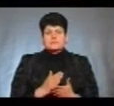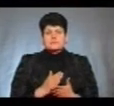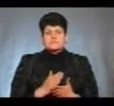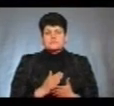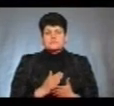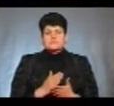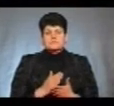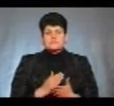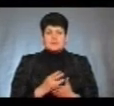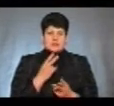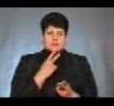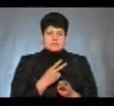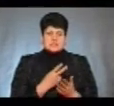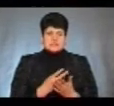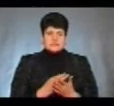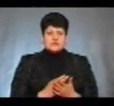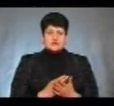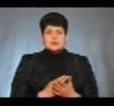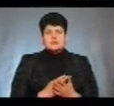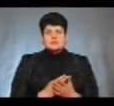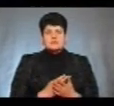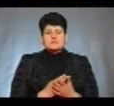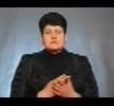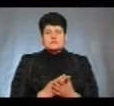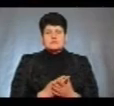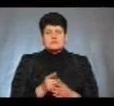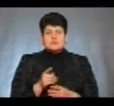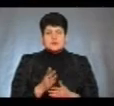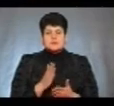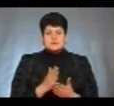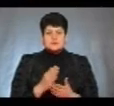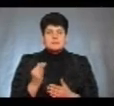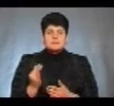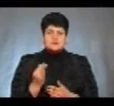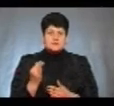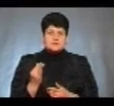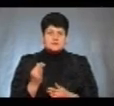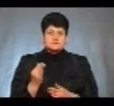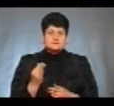як засвідчує, вона набула